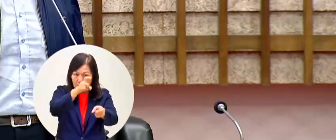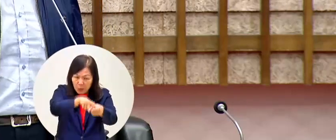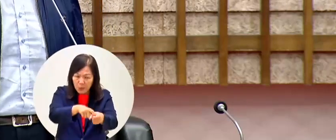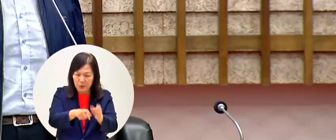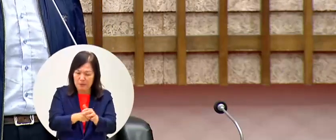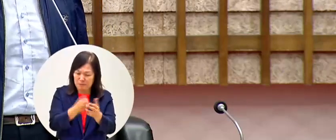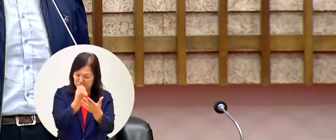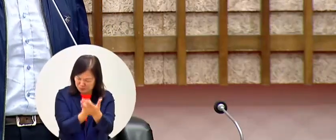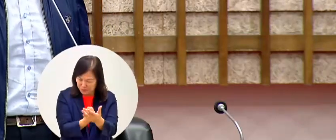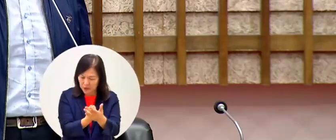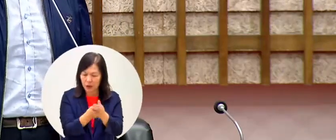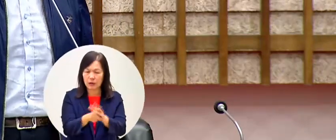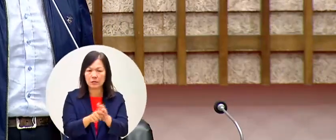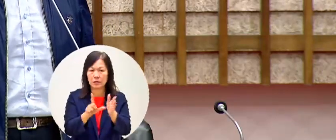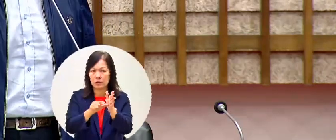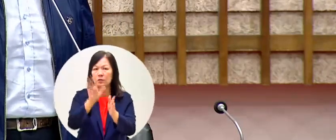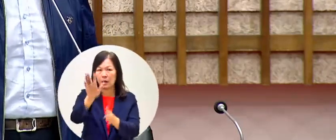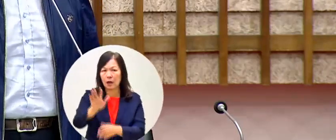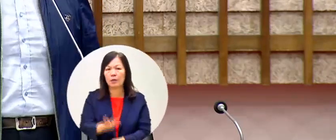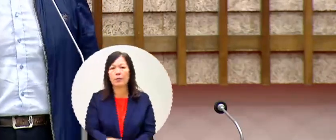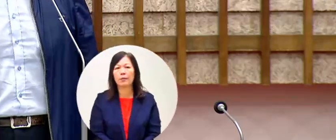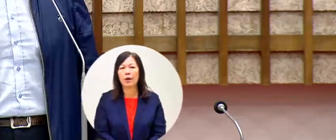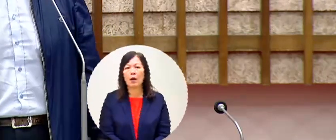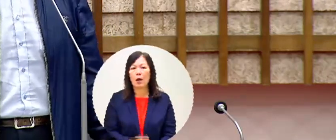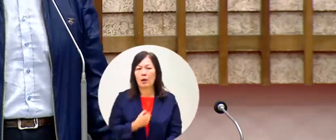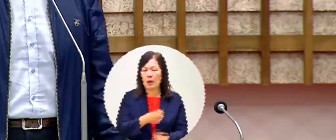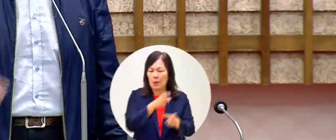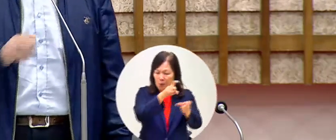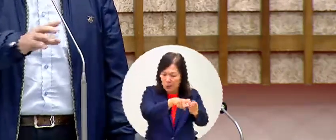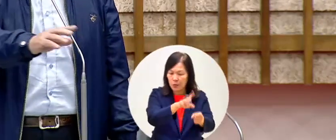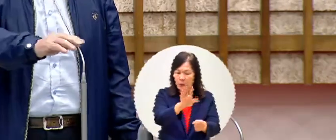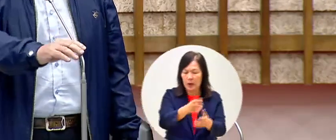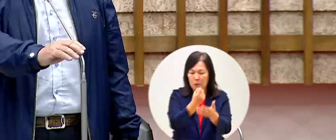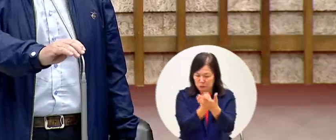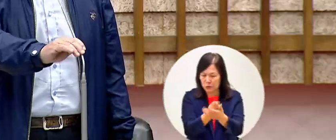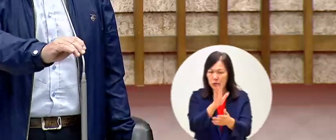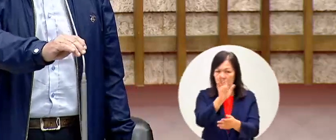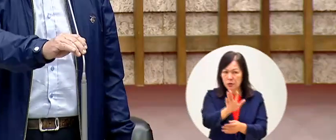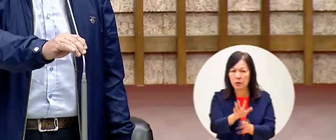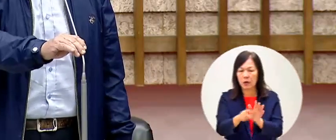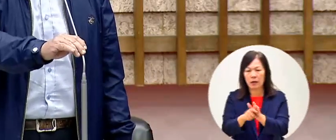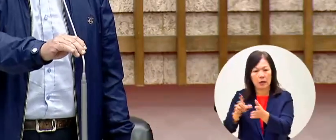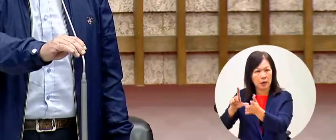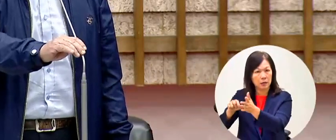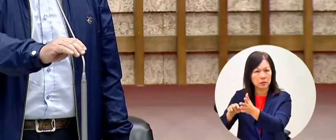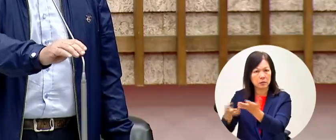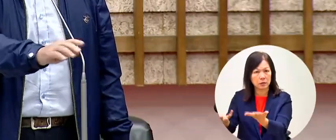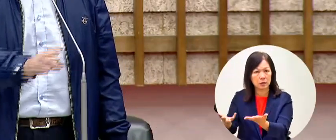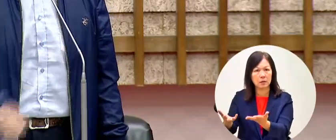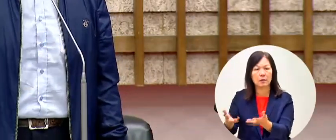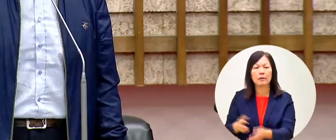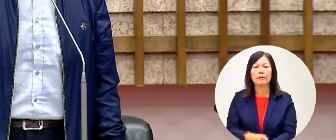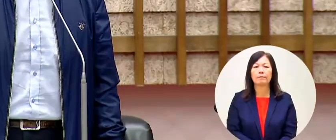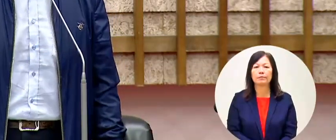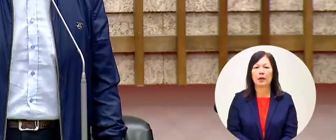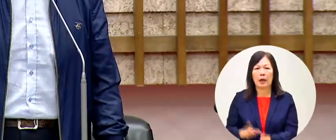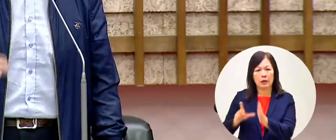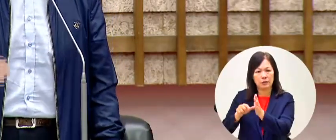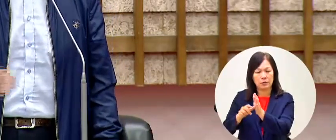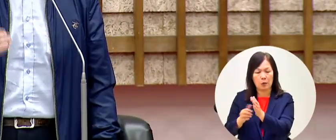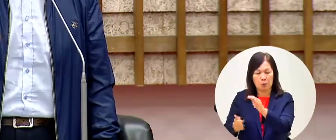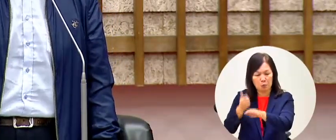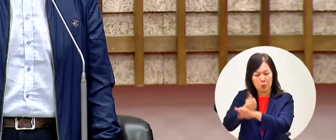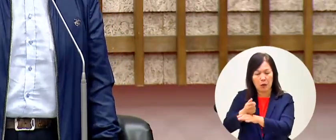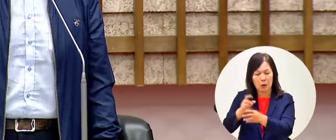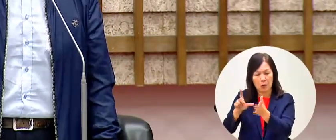标有了，决心有了，时间，在这个时间上面，当然市长才上任20几天， 我们当然要